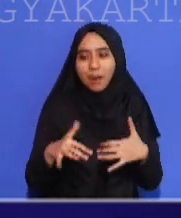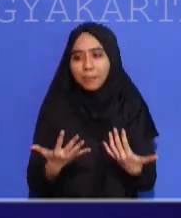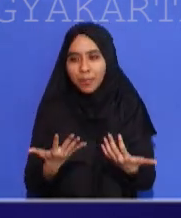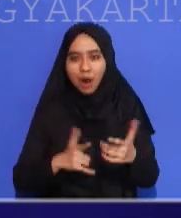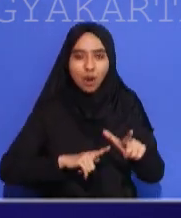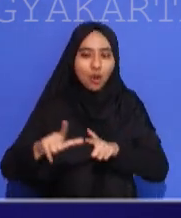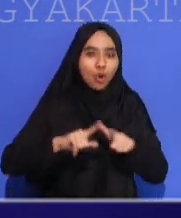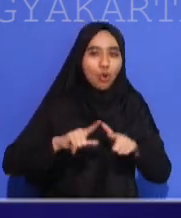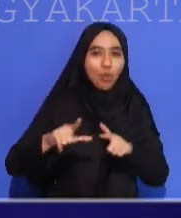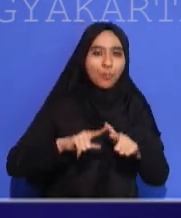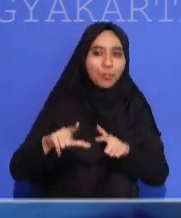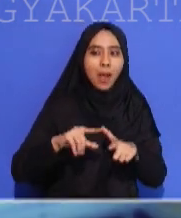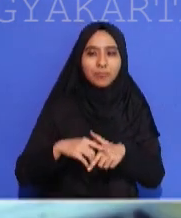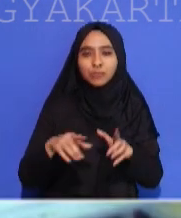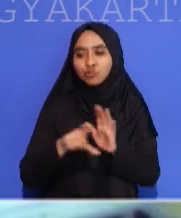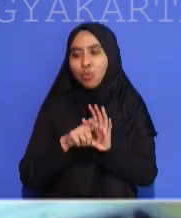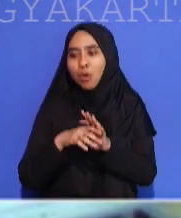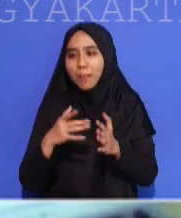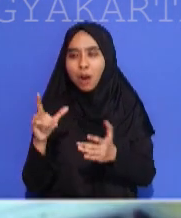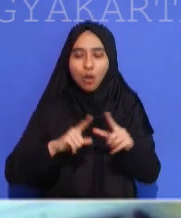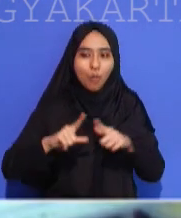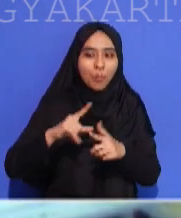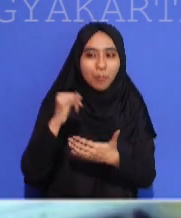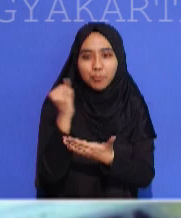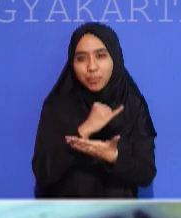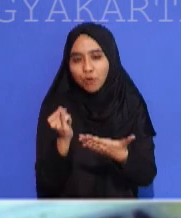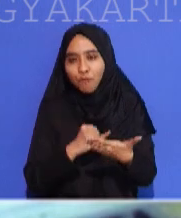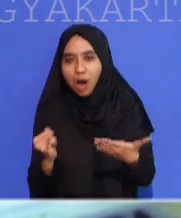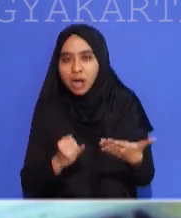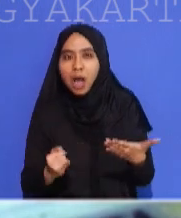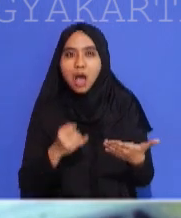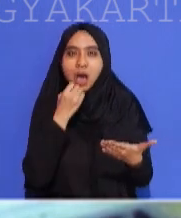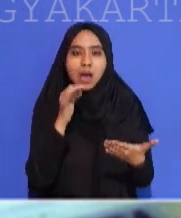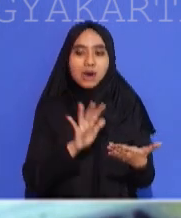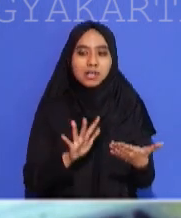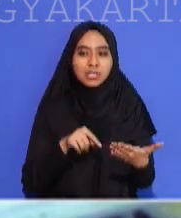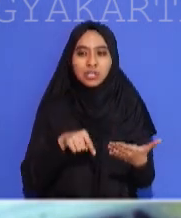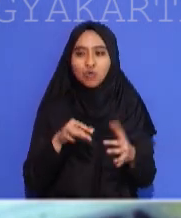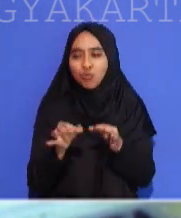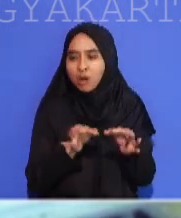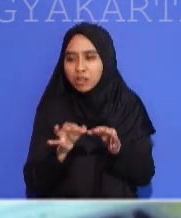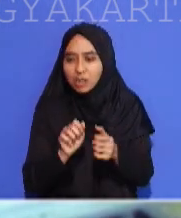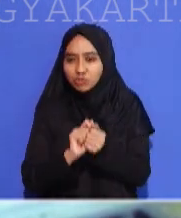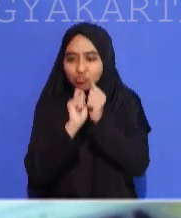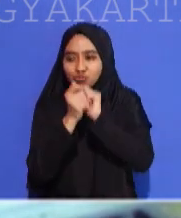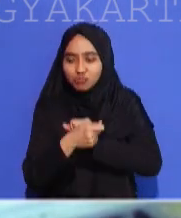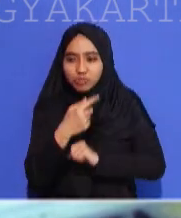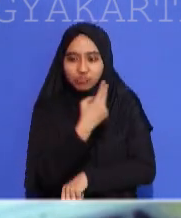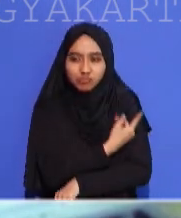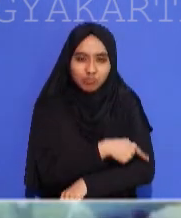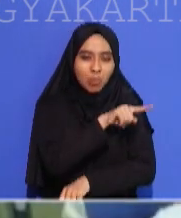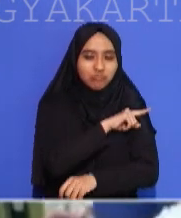perlombaan salah satunya lomba mewarnai kegiatan tersebut sekaligus jadi sarana untuk menguji kompetensi Setiap